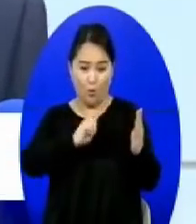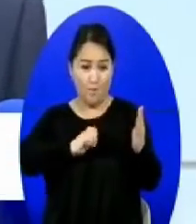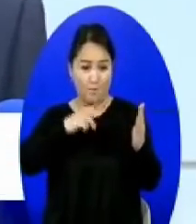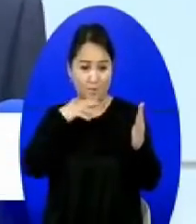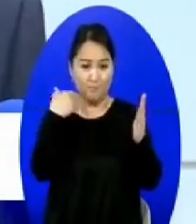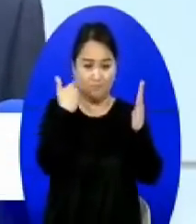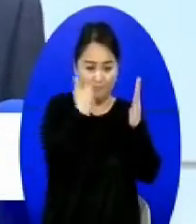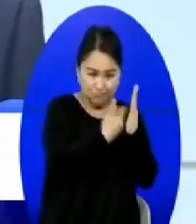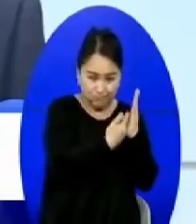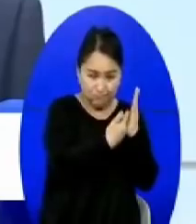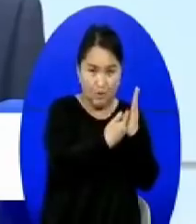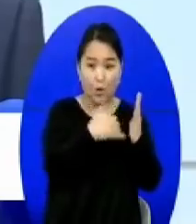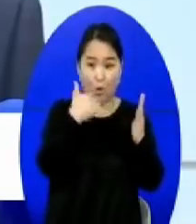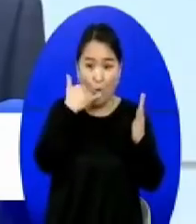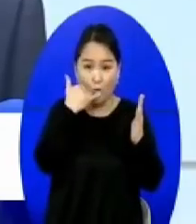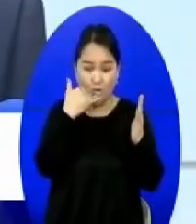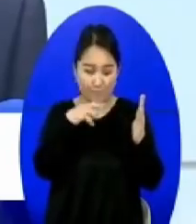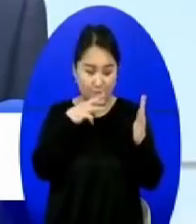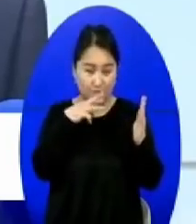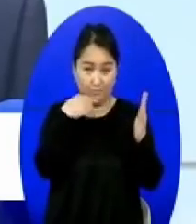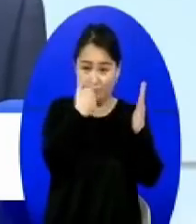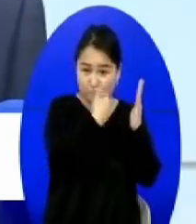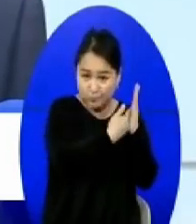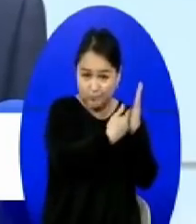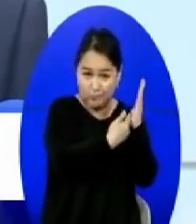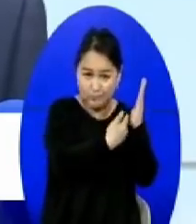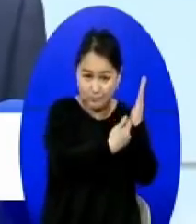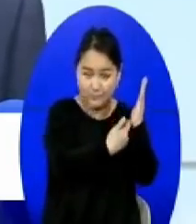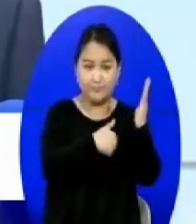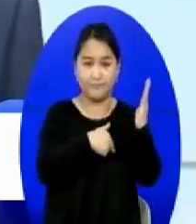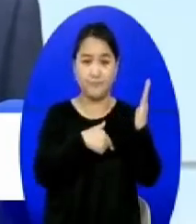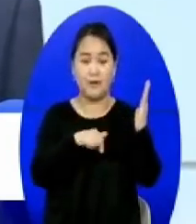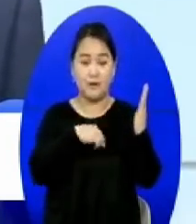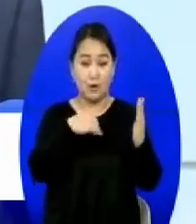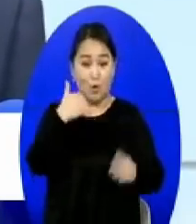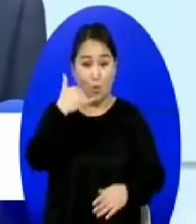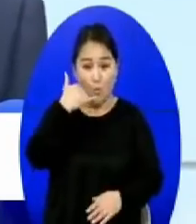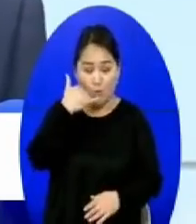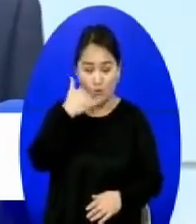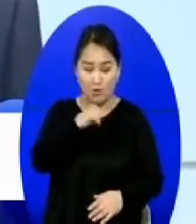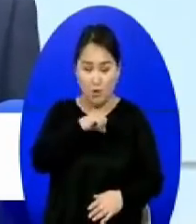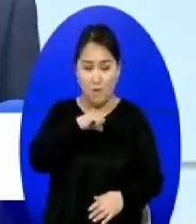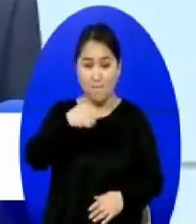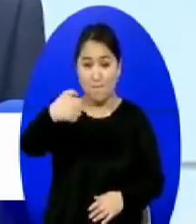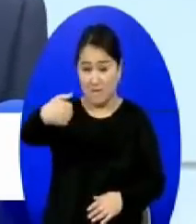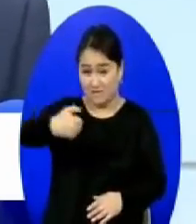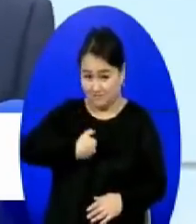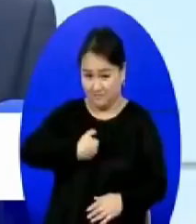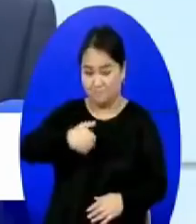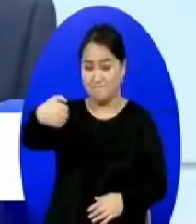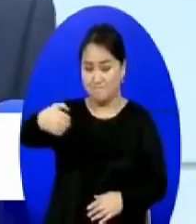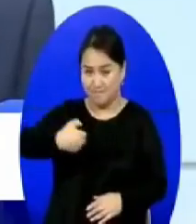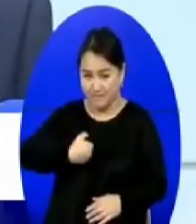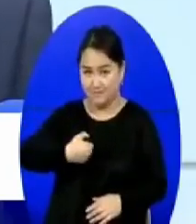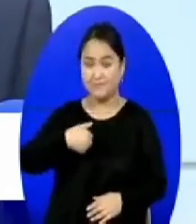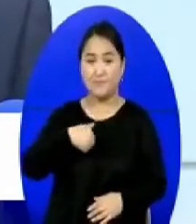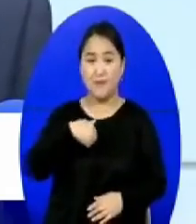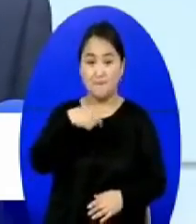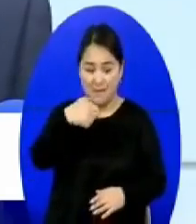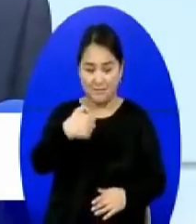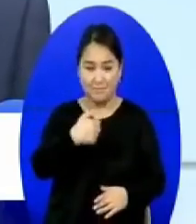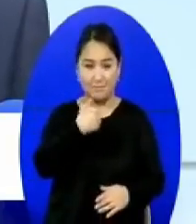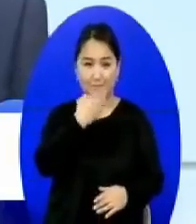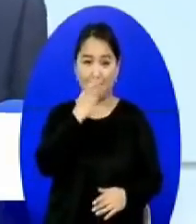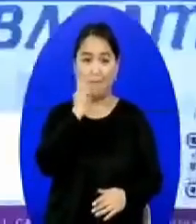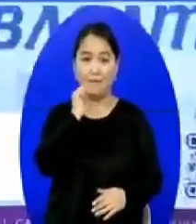мэдээллүүдээ бүгэлдсэний дараа утасны дугаараа бүгэлдэн. Утасны дугаар бүгэлдсэнтэй адилхан утасны чиг гар утасны чи мессеж ирнэ. За мессежийг бол